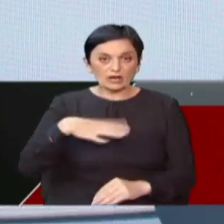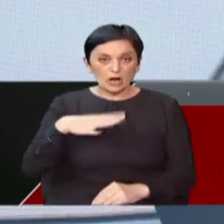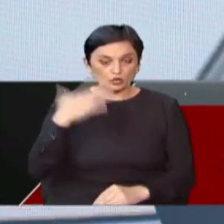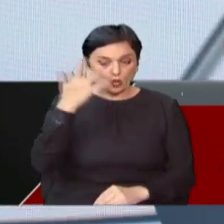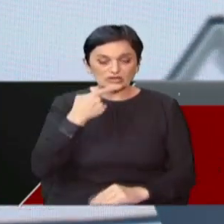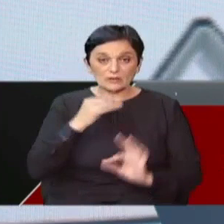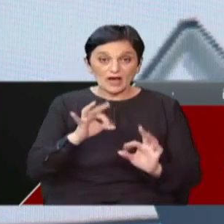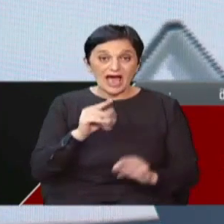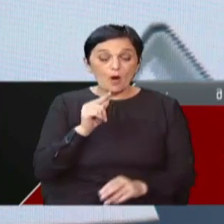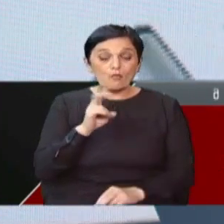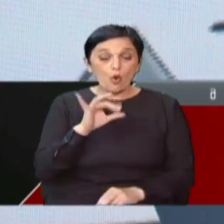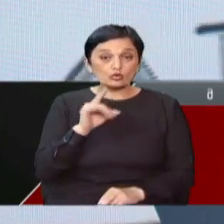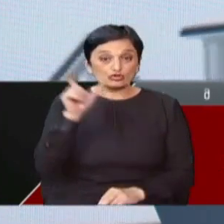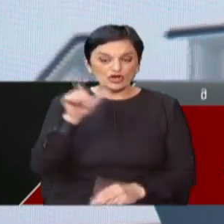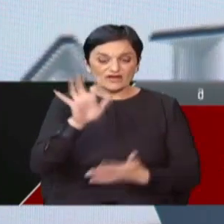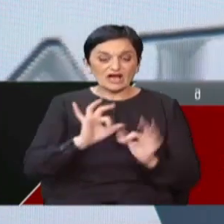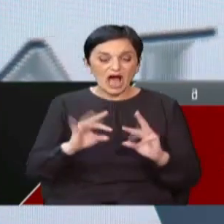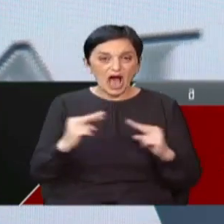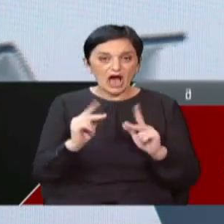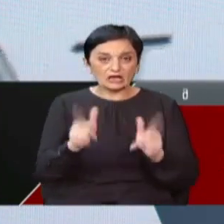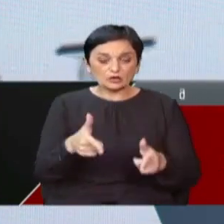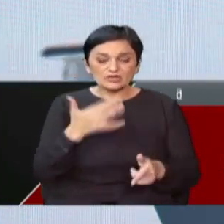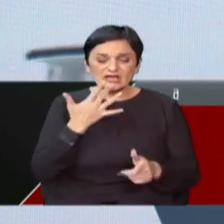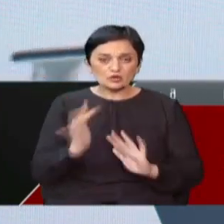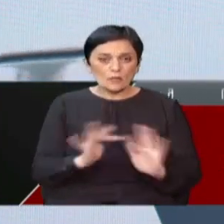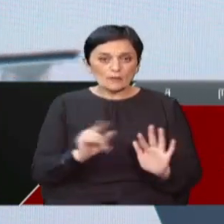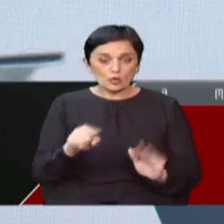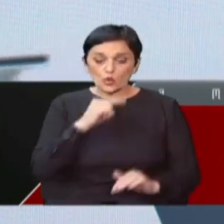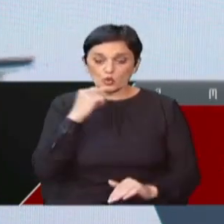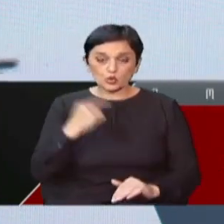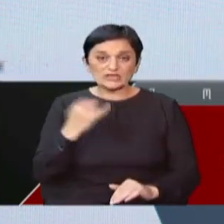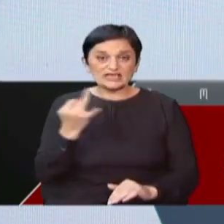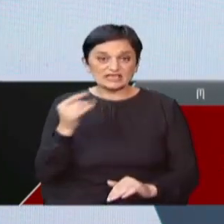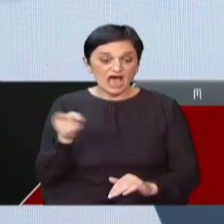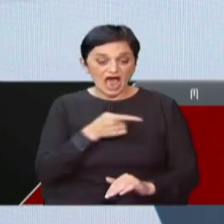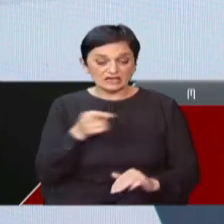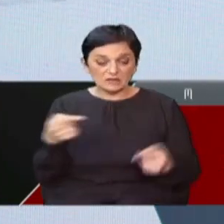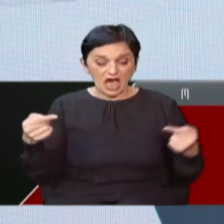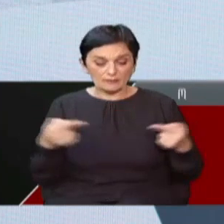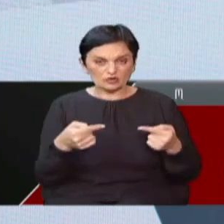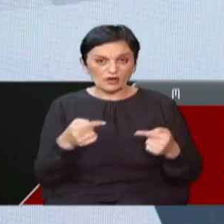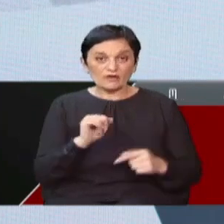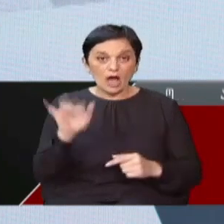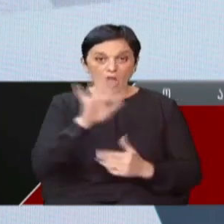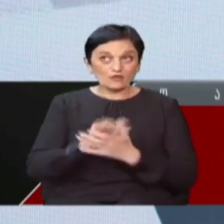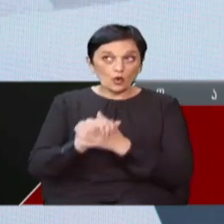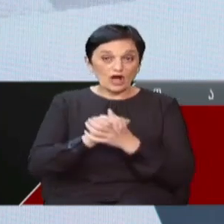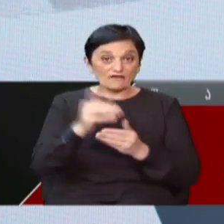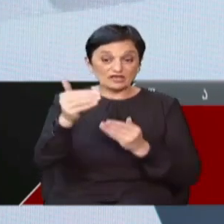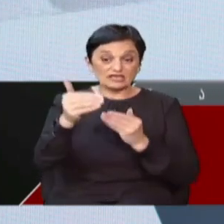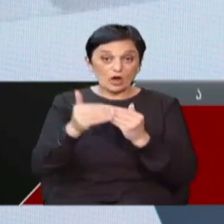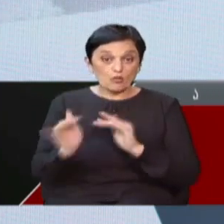ოცნებაში აცხადებენ, რომ თინა ბოკუჩავას განცხადება ადასტურებს, რომ ნაციონალური მოძრაობისა და რუსეთის ინტერესები ერთმანეთს ემთხვევა და ევროკავშირთან